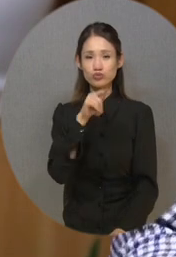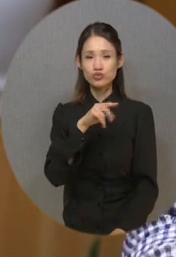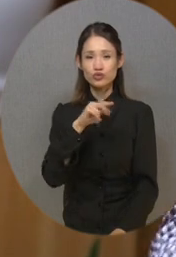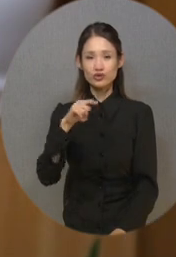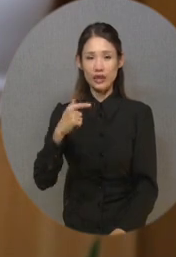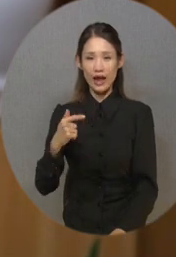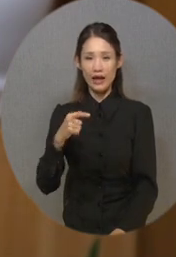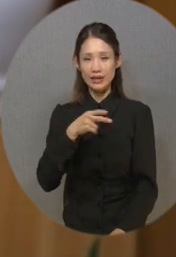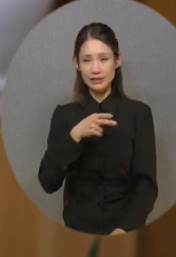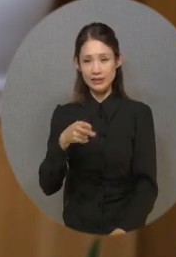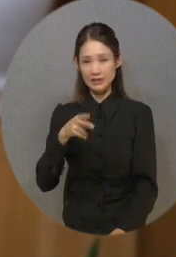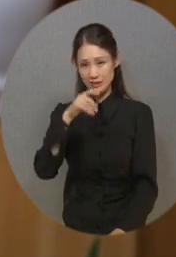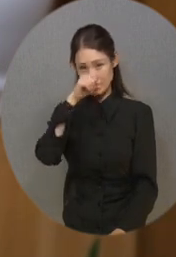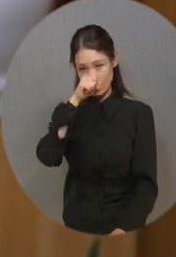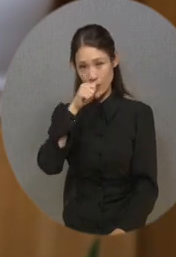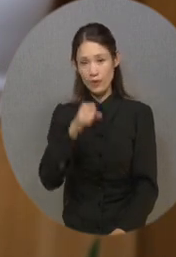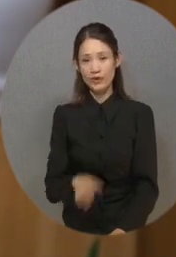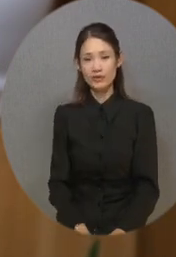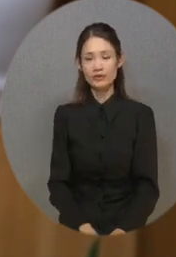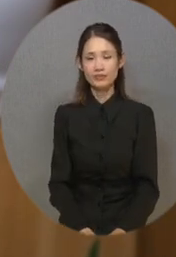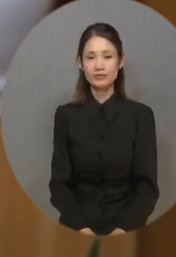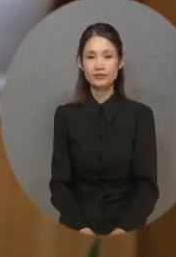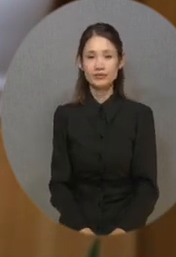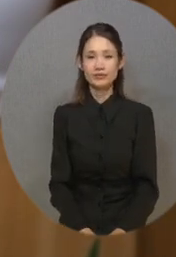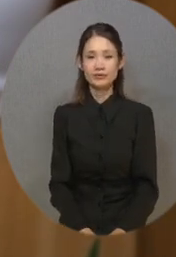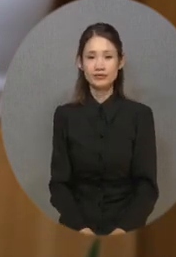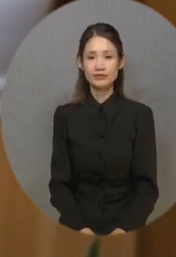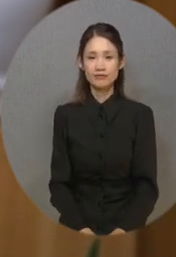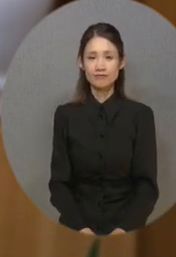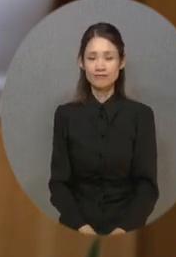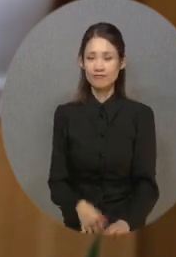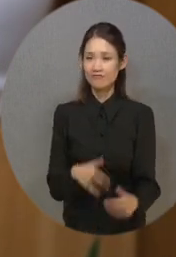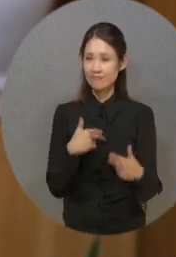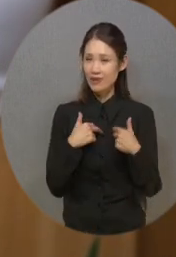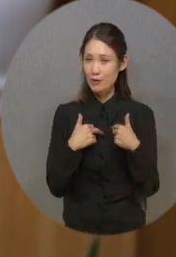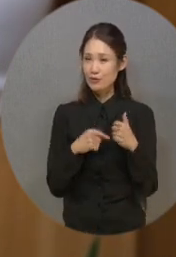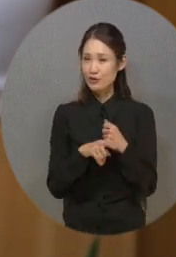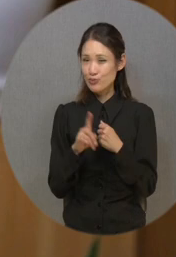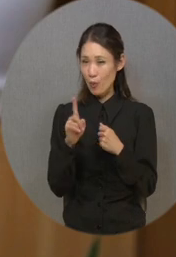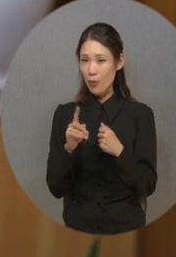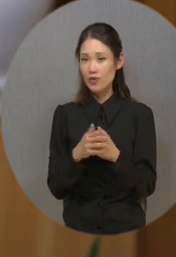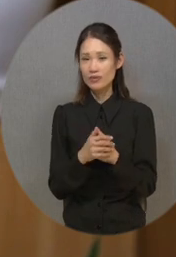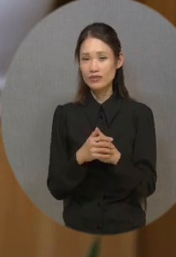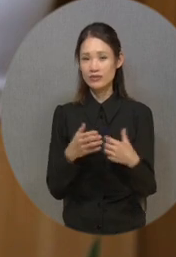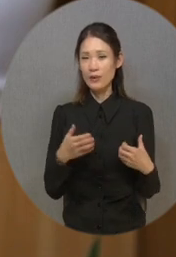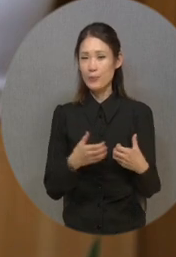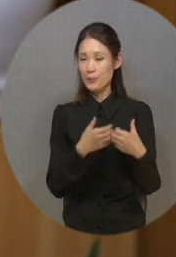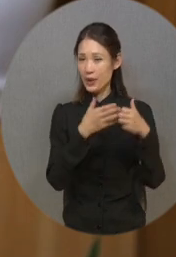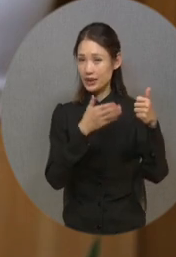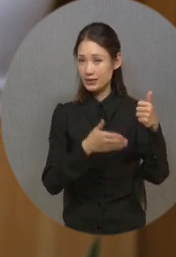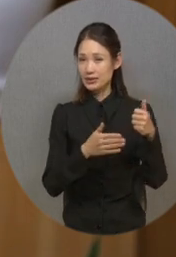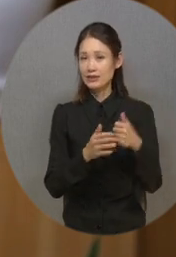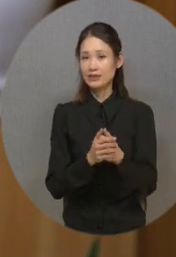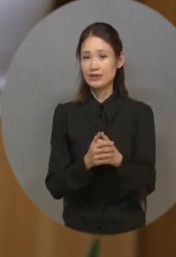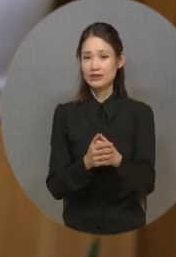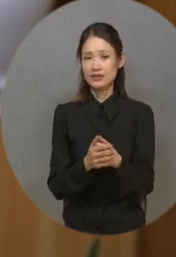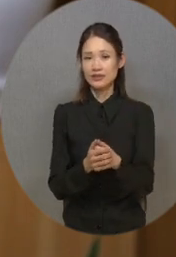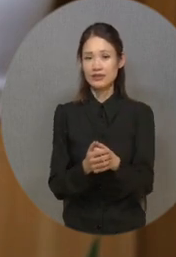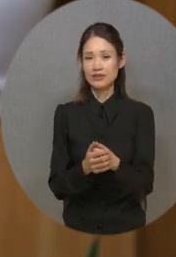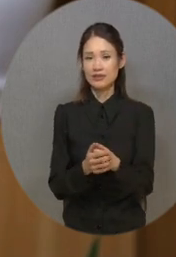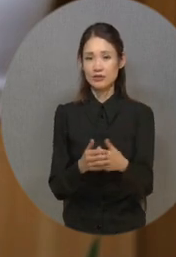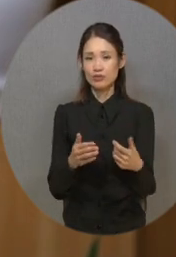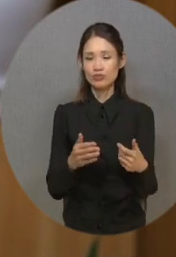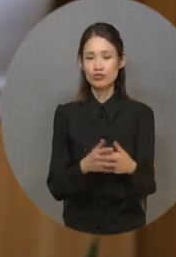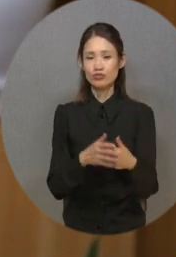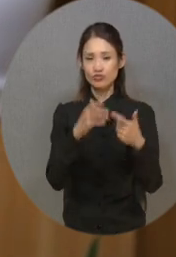좋다. 부산 이즈 굿인데 재밌는 게 뭔지 알아요? 건배를 제안할 때 부산 이즈 엑스포라고 한